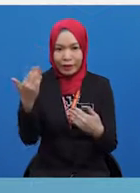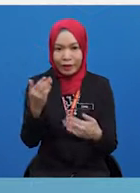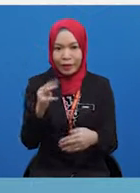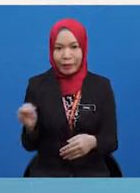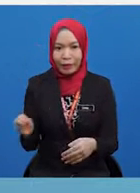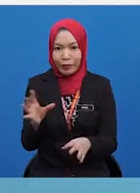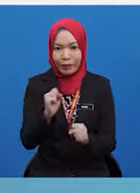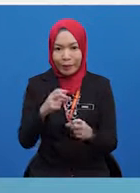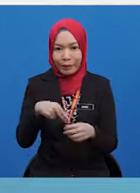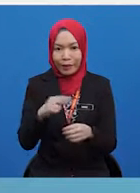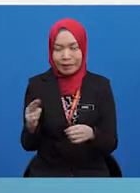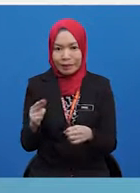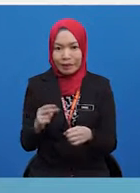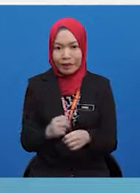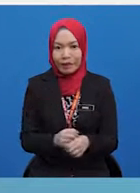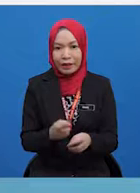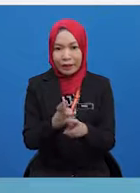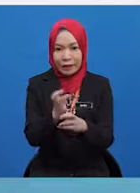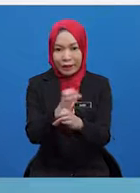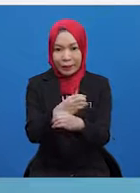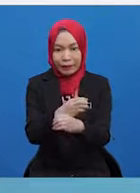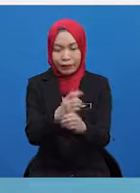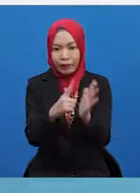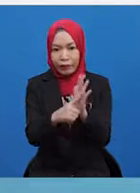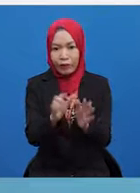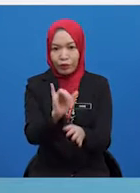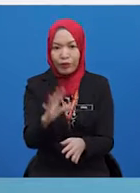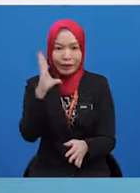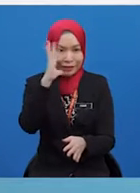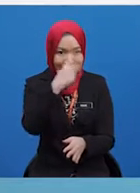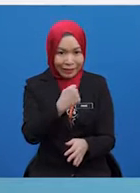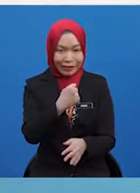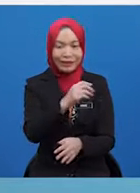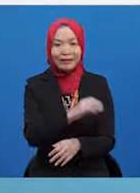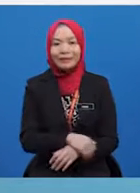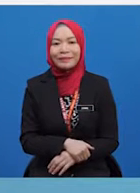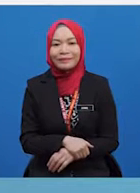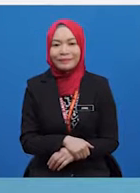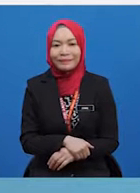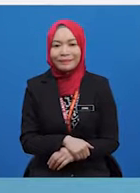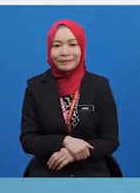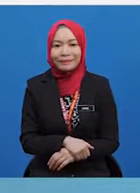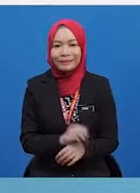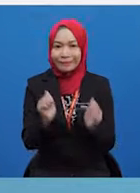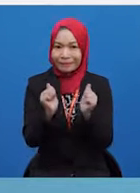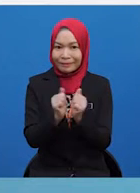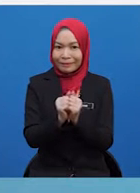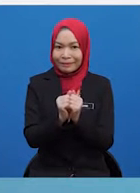dapat menghasilkan reka bentuk logo yang menarik, iaitu